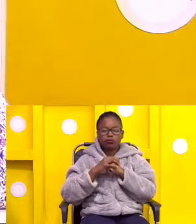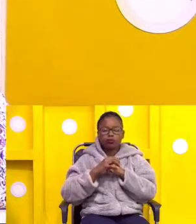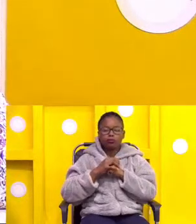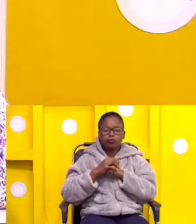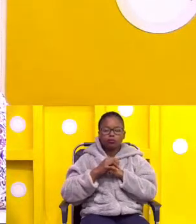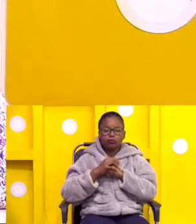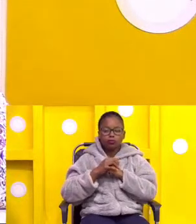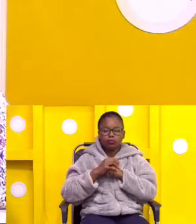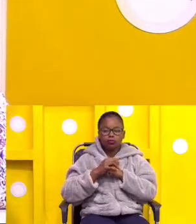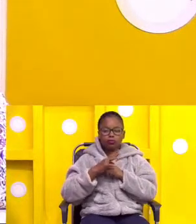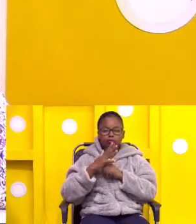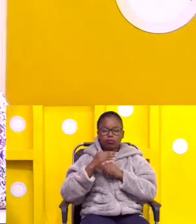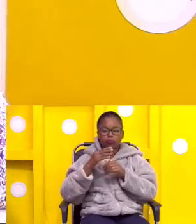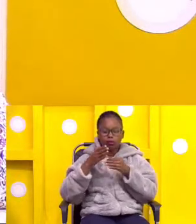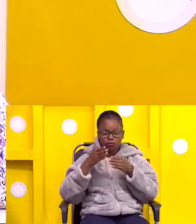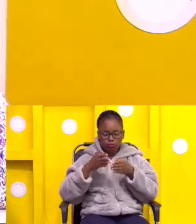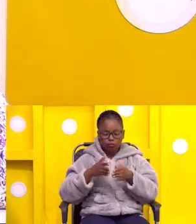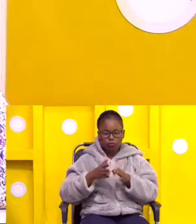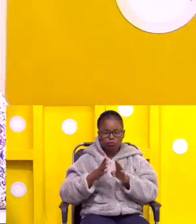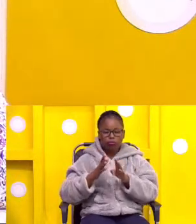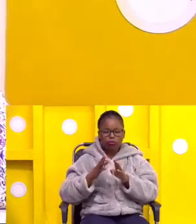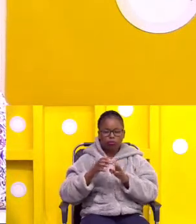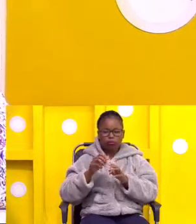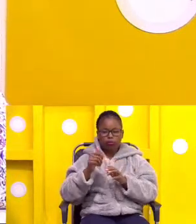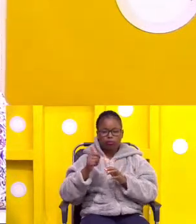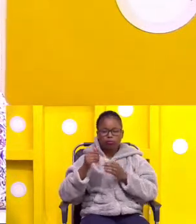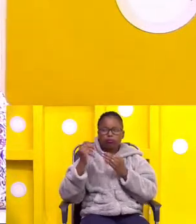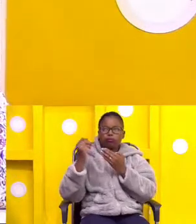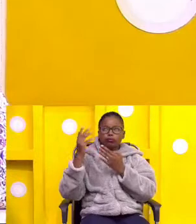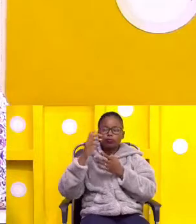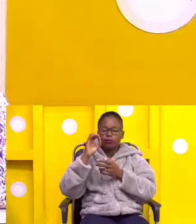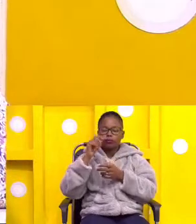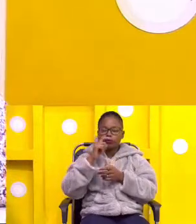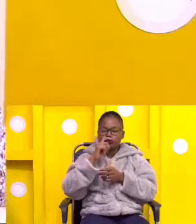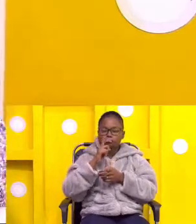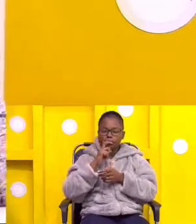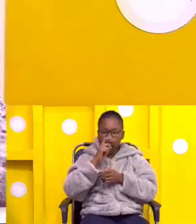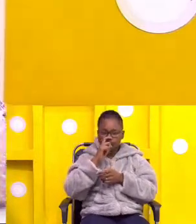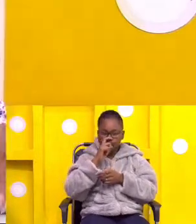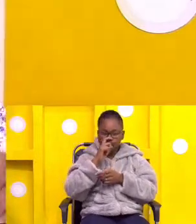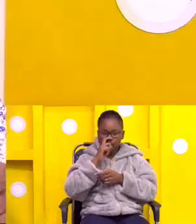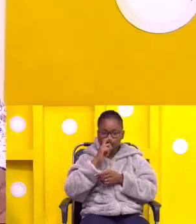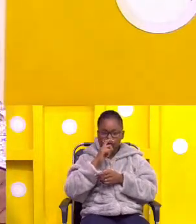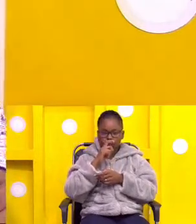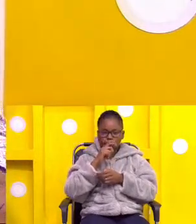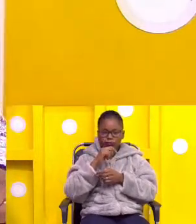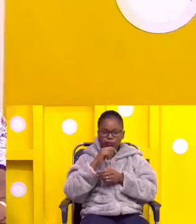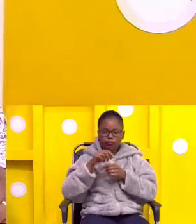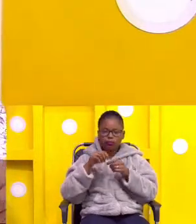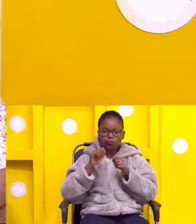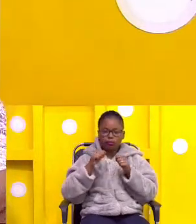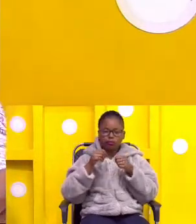Na nigea siyara gikuwa kigongona kia uiru. Uwa kigongona kia uiru gisiyara gikuwa.